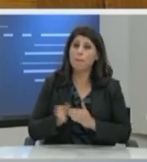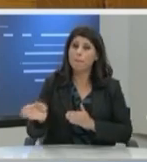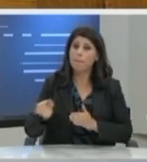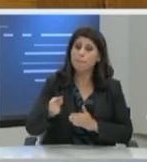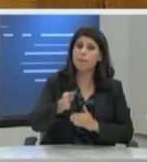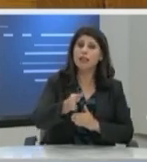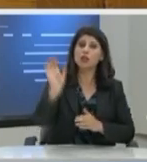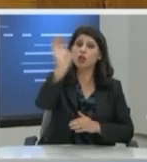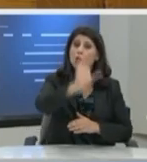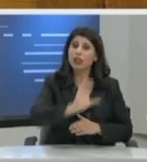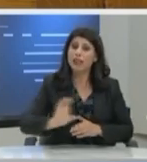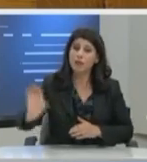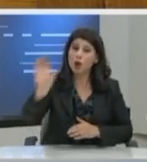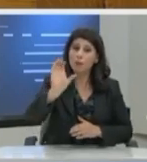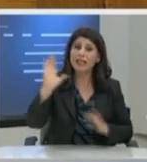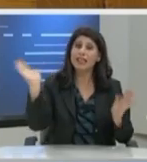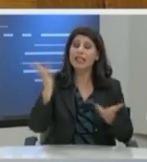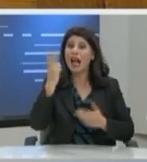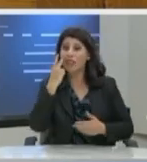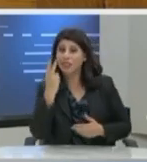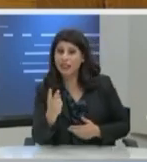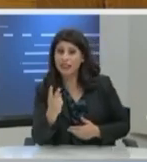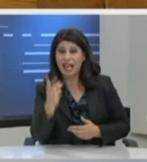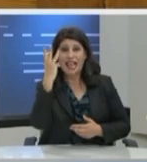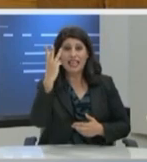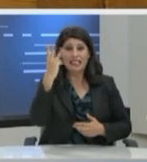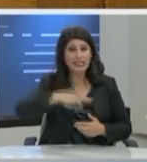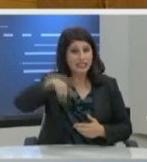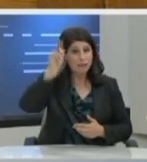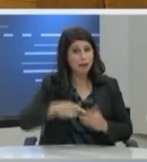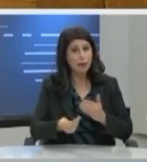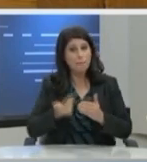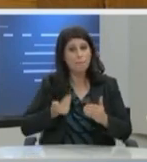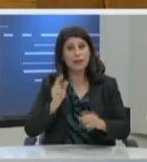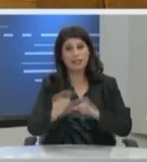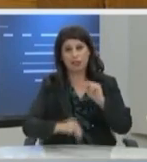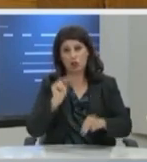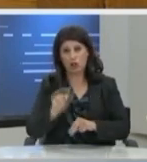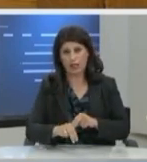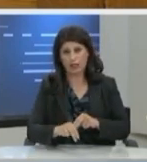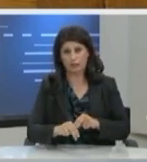Πηγαίνετε σε όλη την Ευρώπη και αν δείτε, τρεις μέρες πριν τις εκλογές,